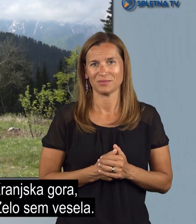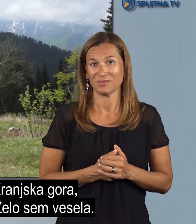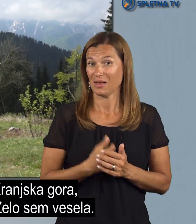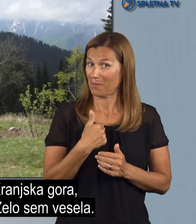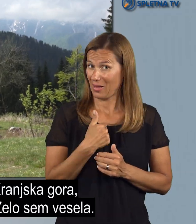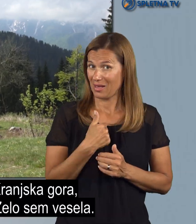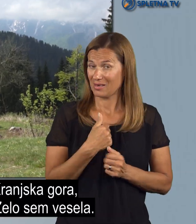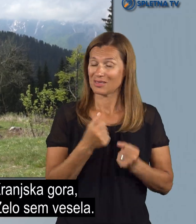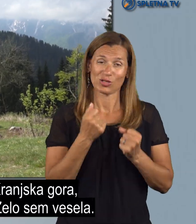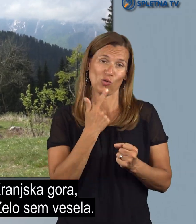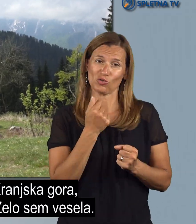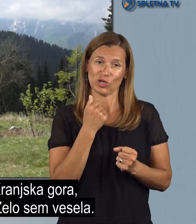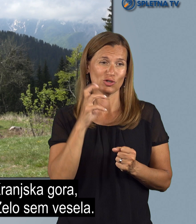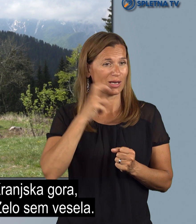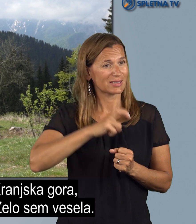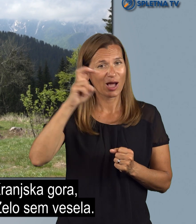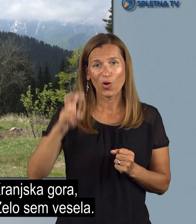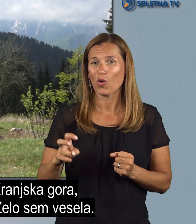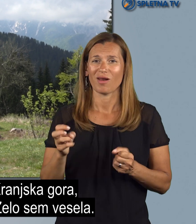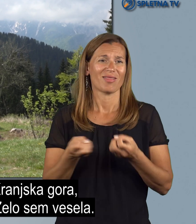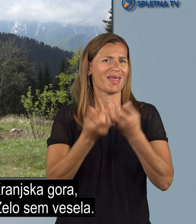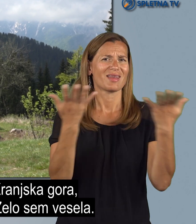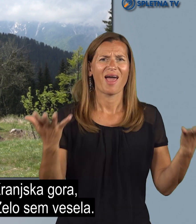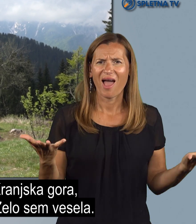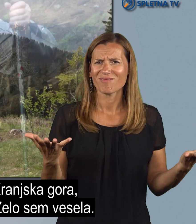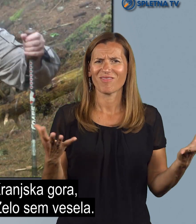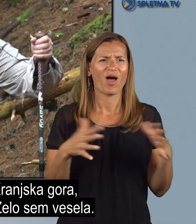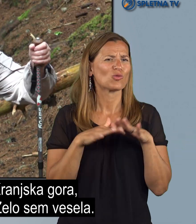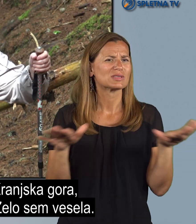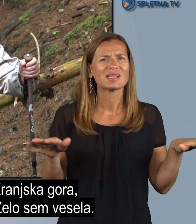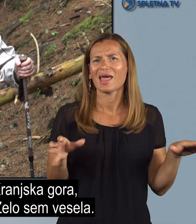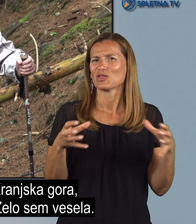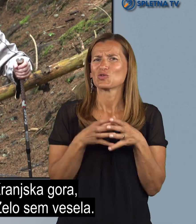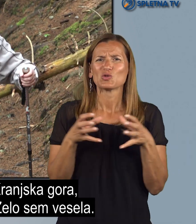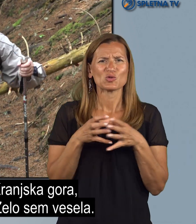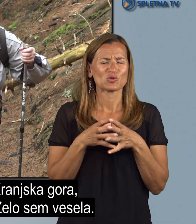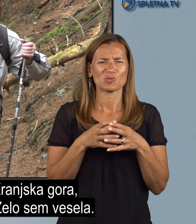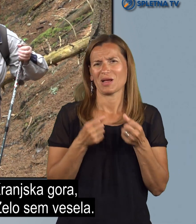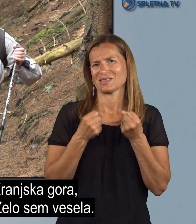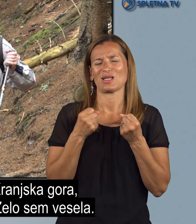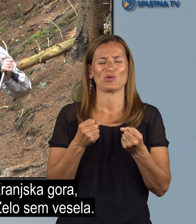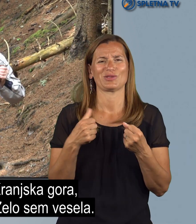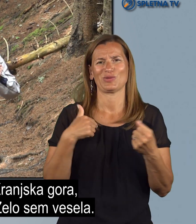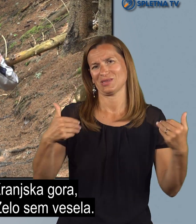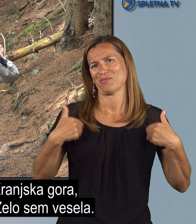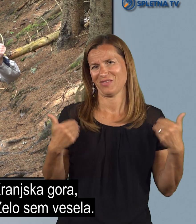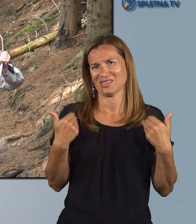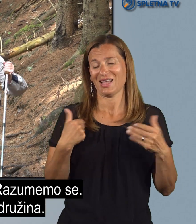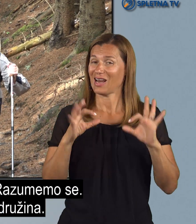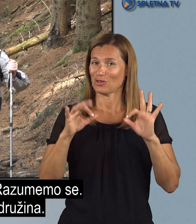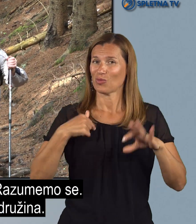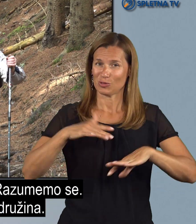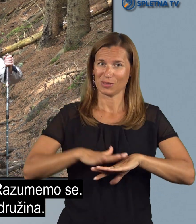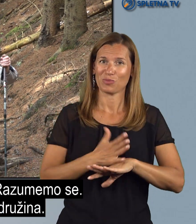Meni je zelo všeč Kranjska Gora, narava, vse, družba, zelo sem vesela, dobro